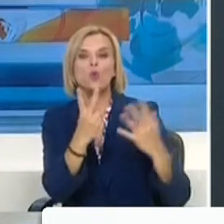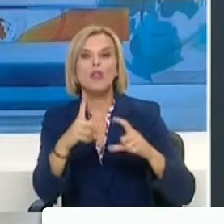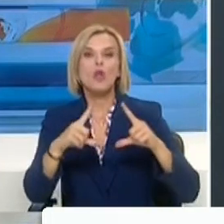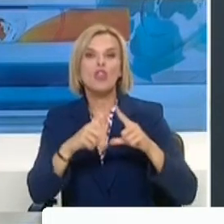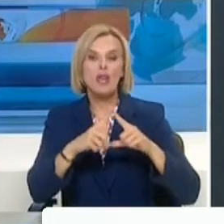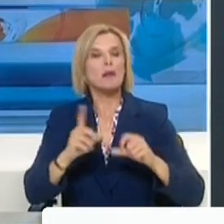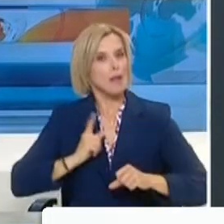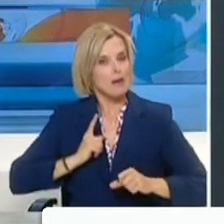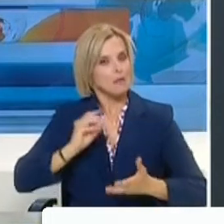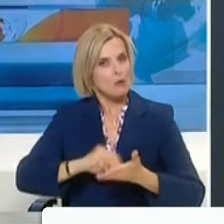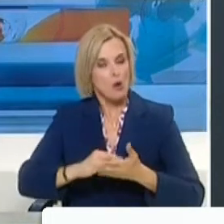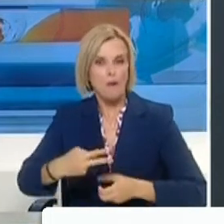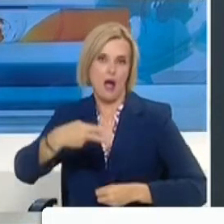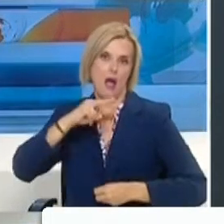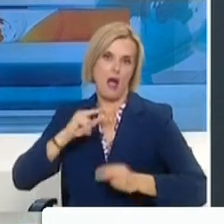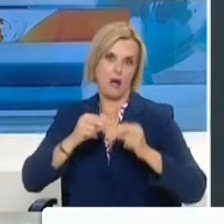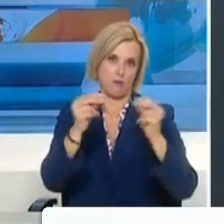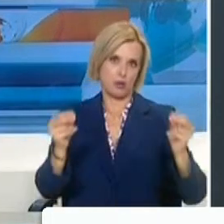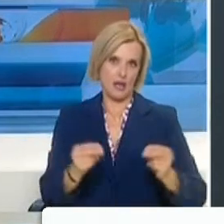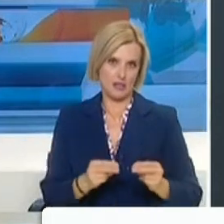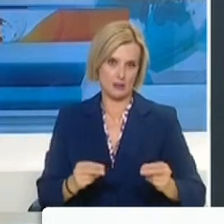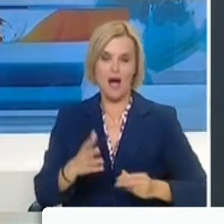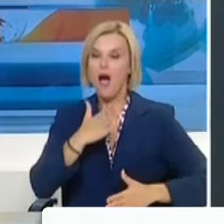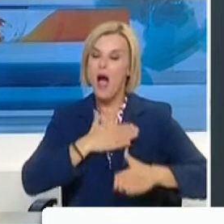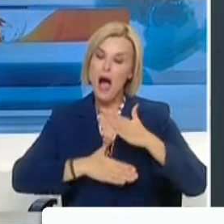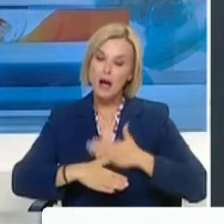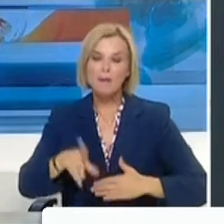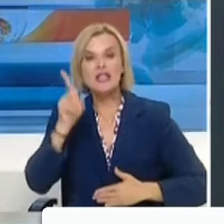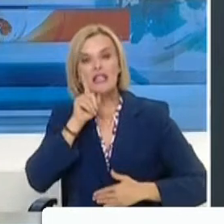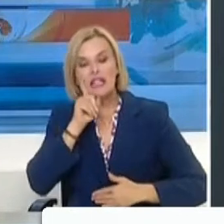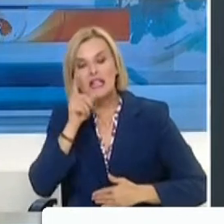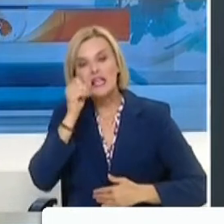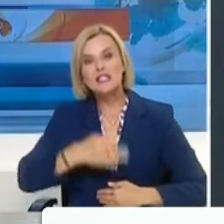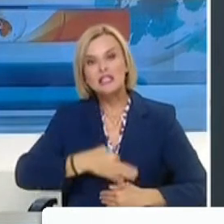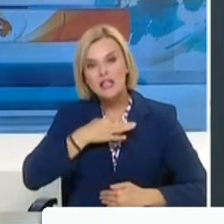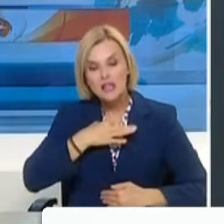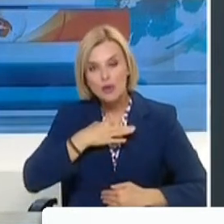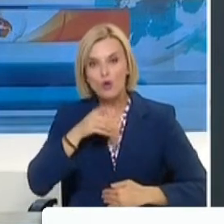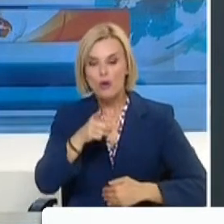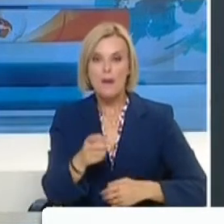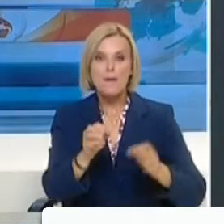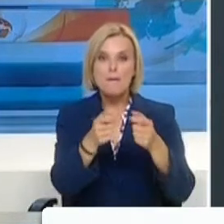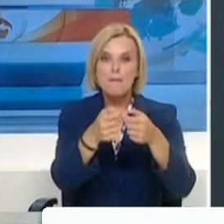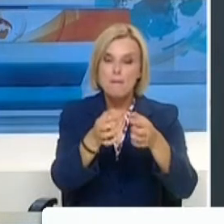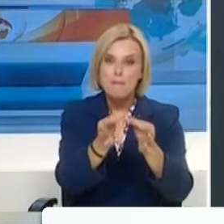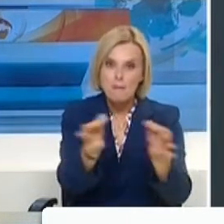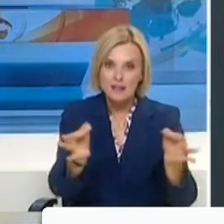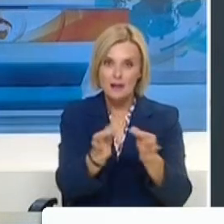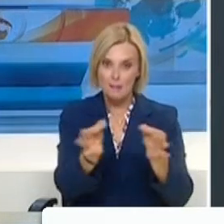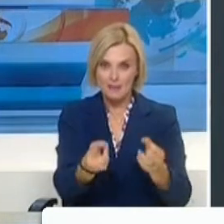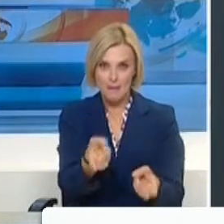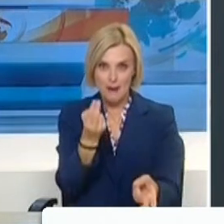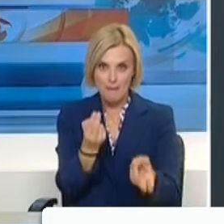ώρα σε ώρα. Αγαπητοί μου συμπολίτες, κυρίες και κύριοι, η άρση των μέτρων είναι, όπως συχνά αναφέρουμε, η πιο δύσκολη φάση της προσπάθειάς